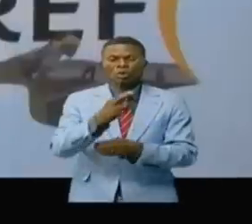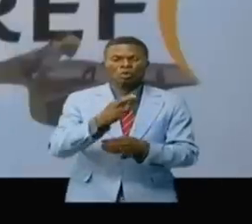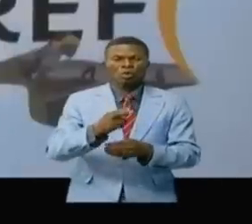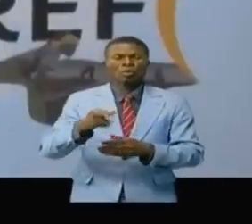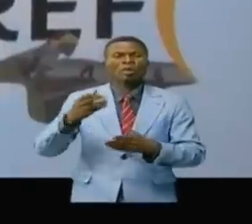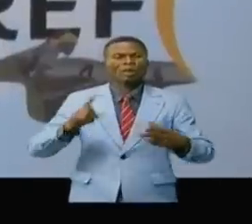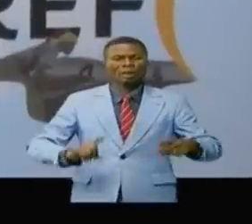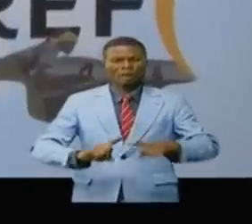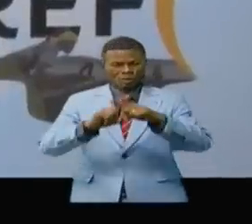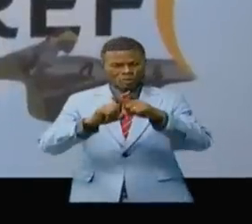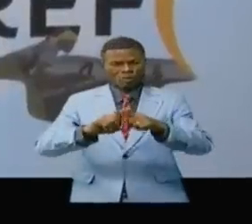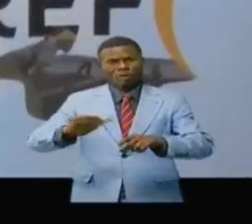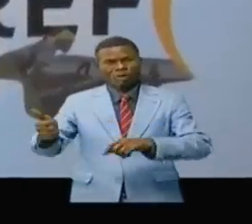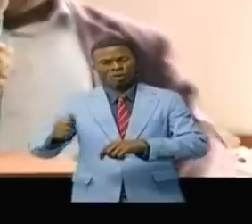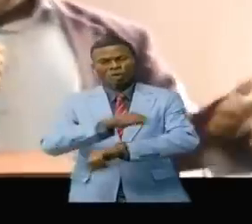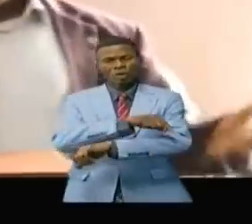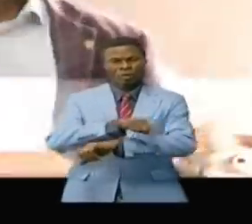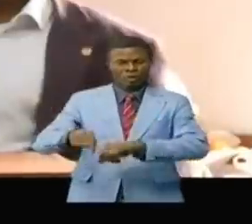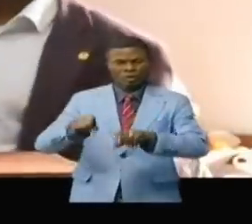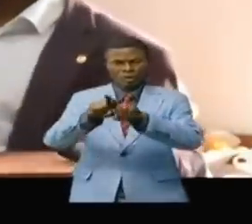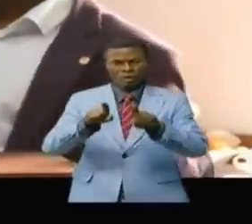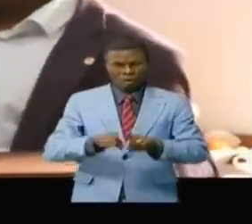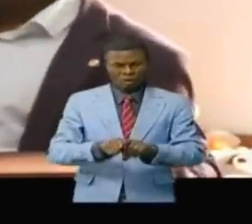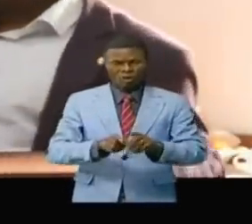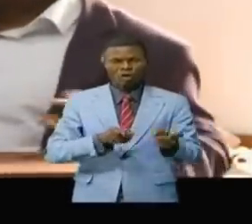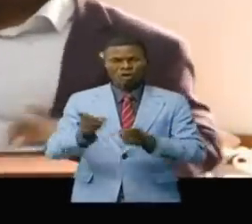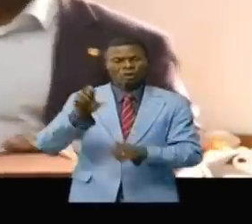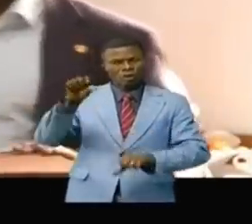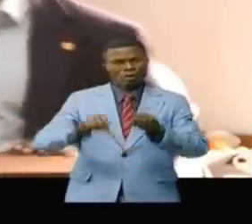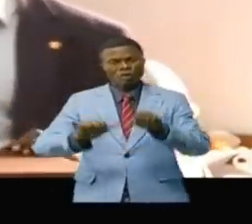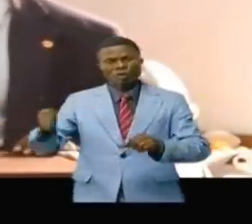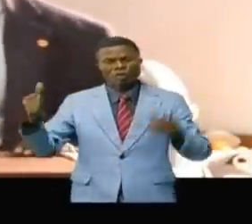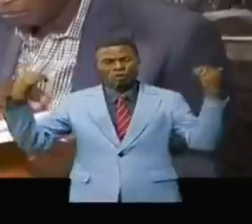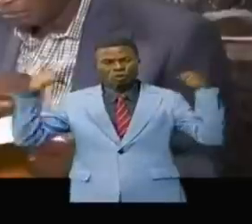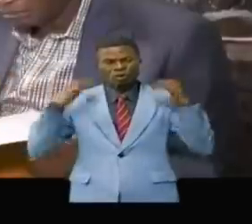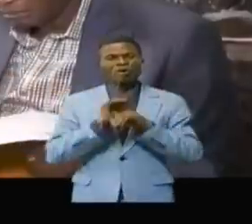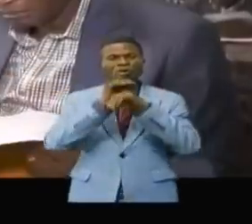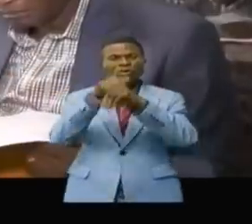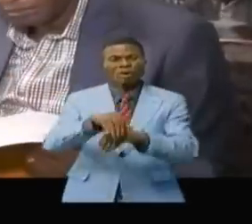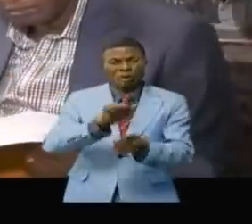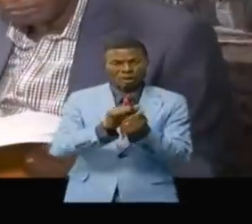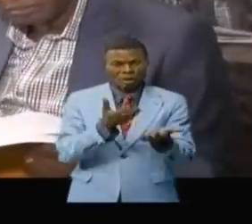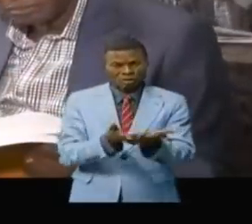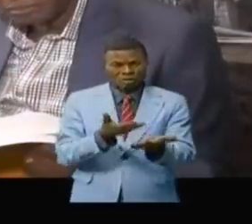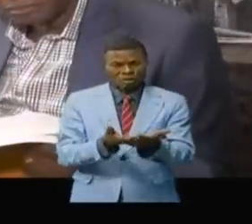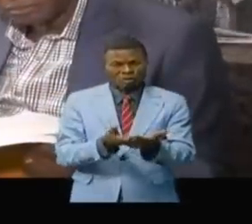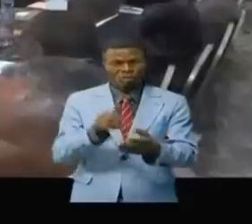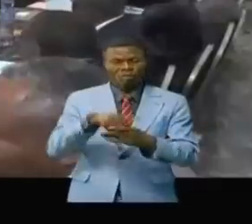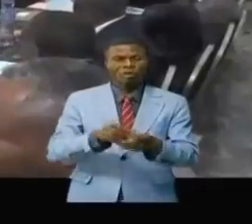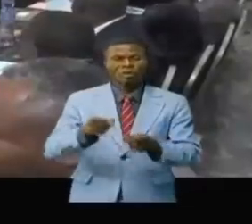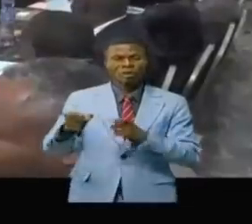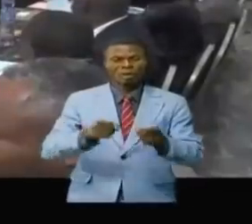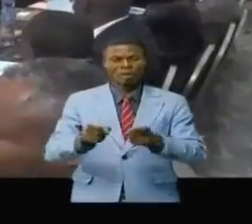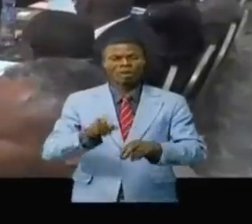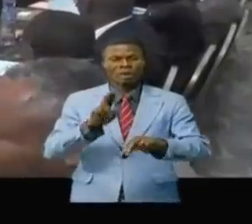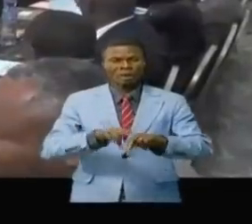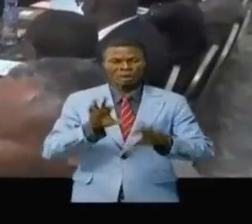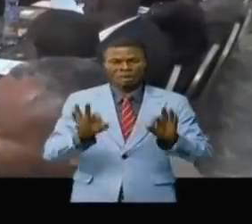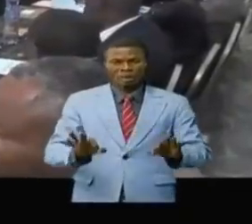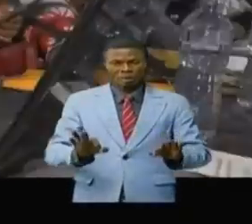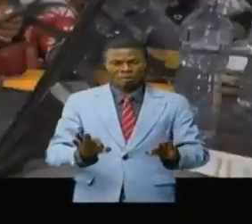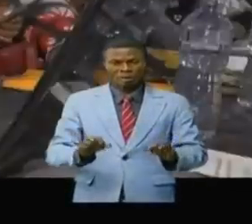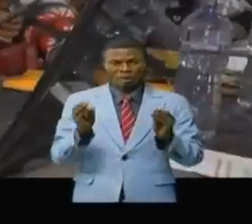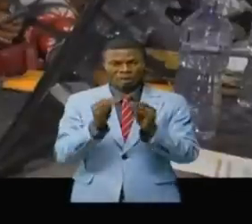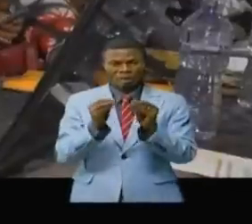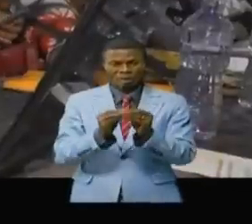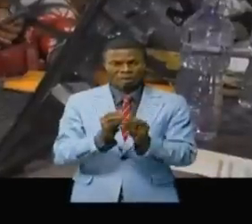parfois avec d'autres ministères et ingérence d'autres autorités politico-administratives dans la gestion foncière.